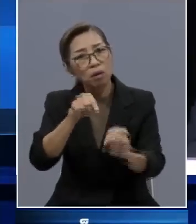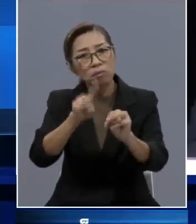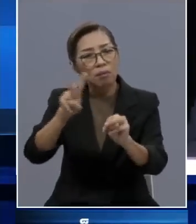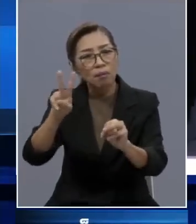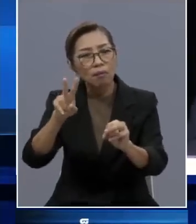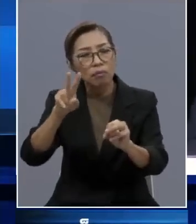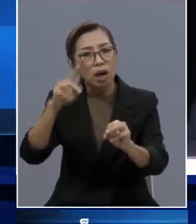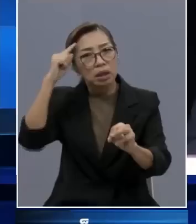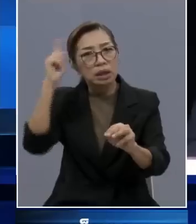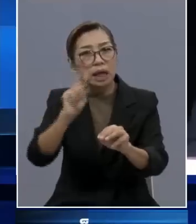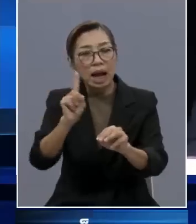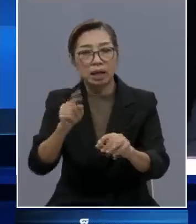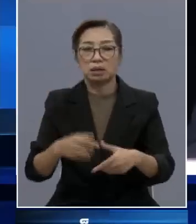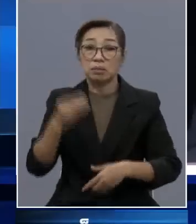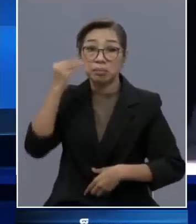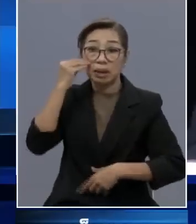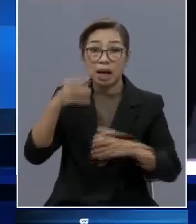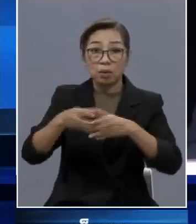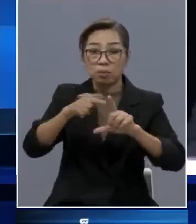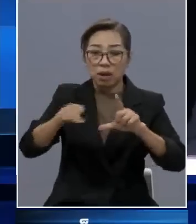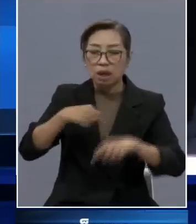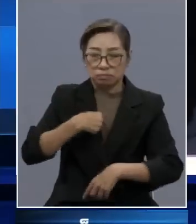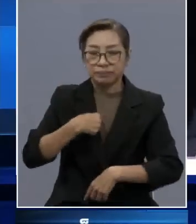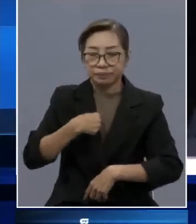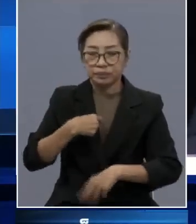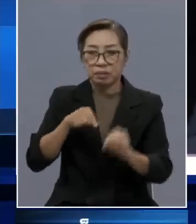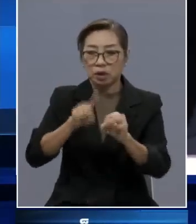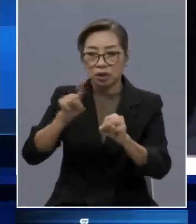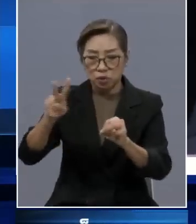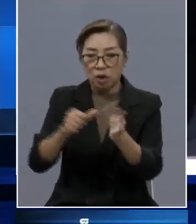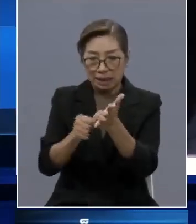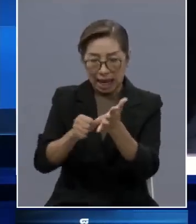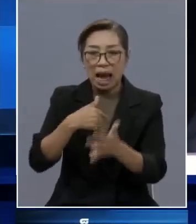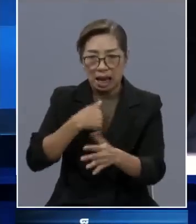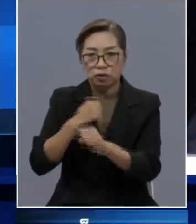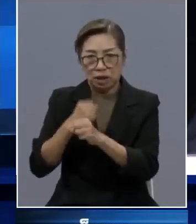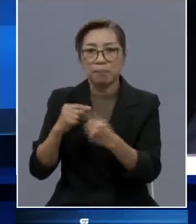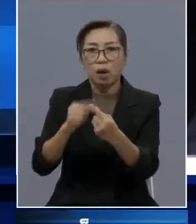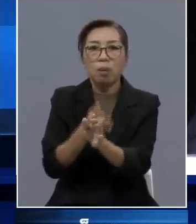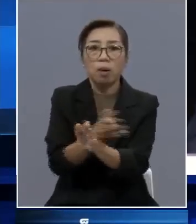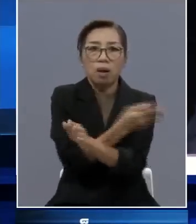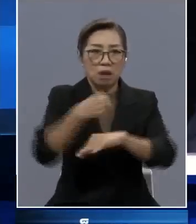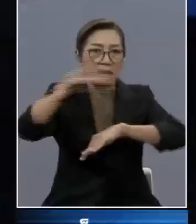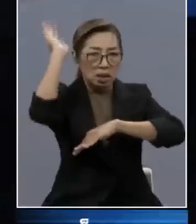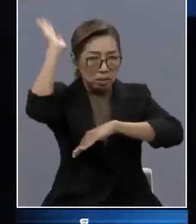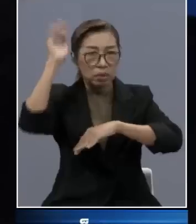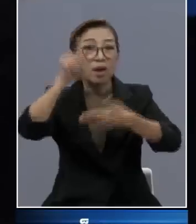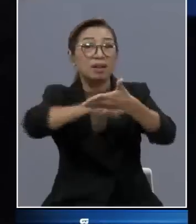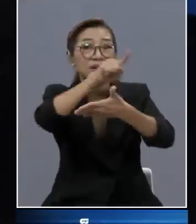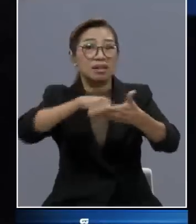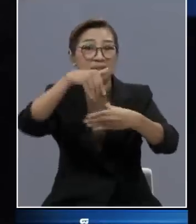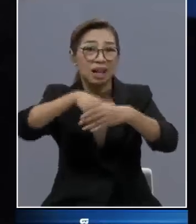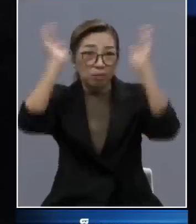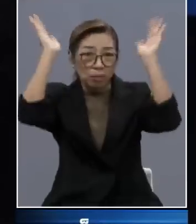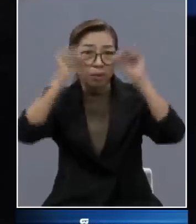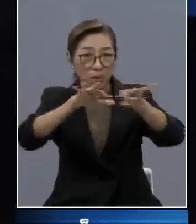วไกลเนี่ยเขาก็ยืนยันนะครับว่าจะทำในส่วนนี้ต่อเพราะว่ามันเป็นประเด็นนึงที่เขาหาเสียงกันเอาไว้แล้วด้วยแล้วก็บอกว่าจริงๆเรื่องนี้เนี่ยถูก